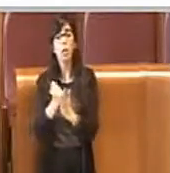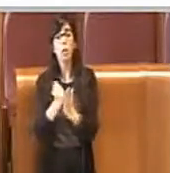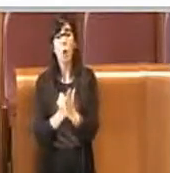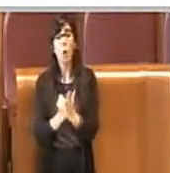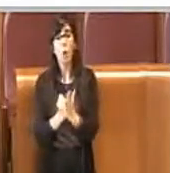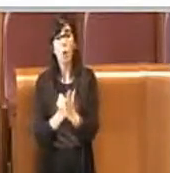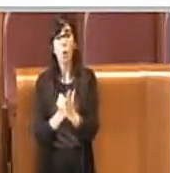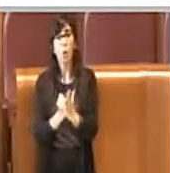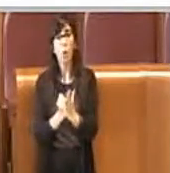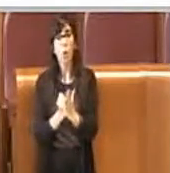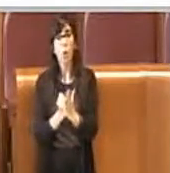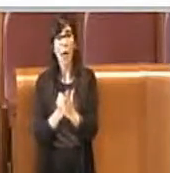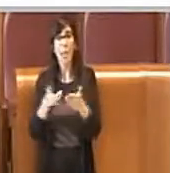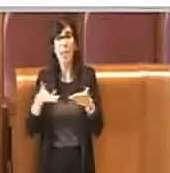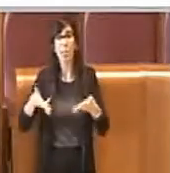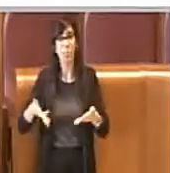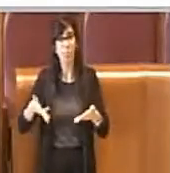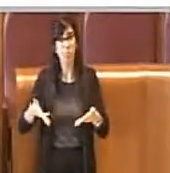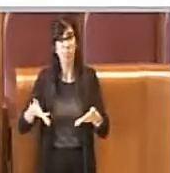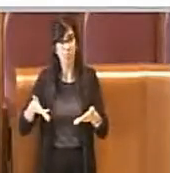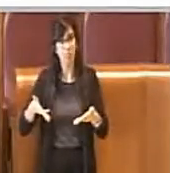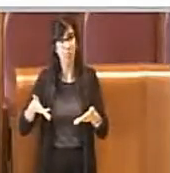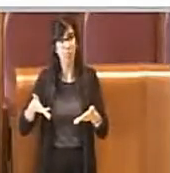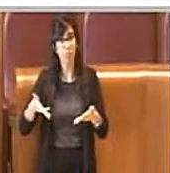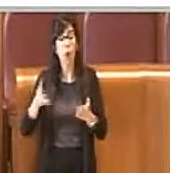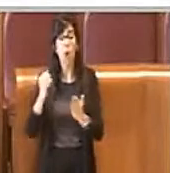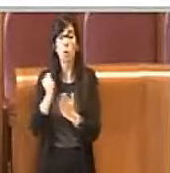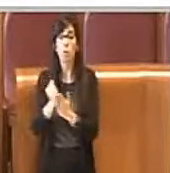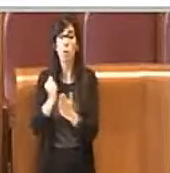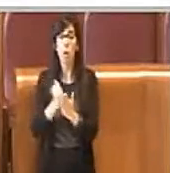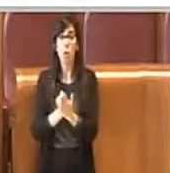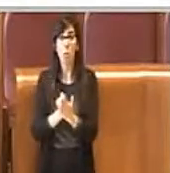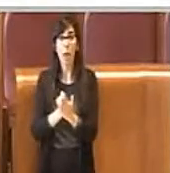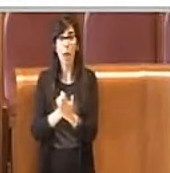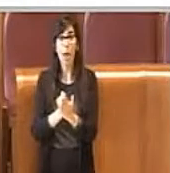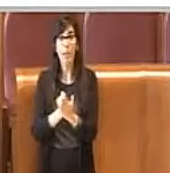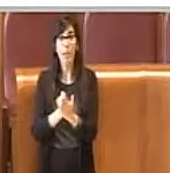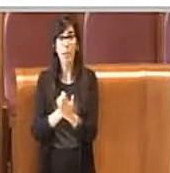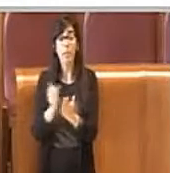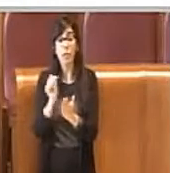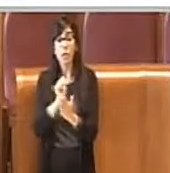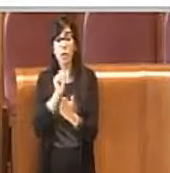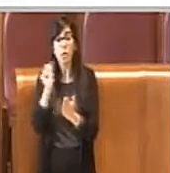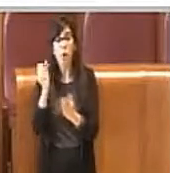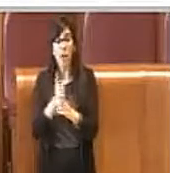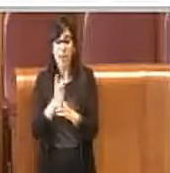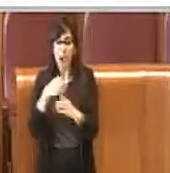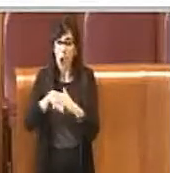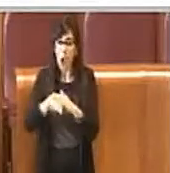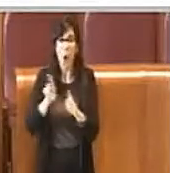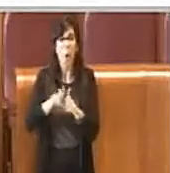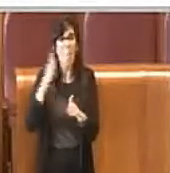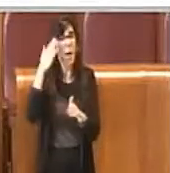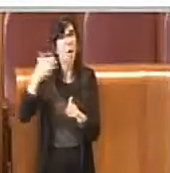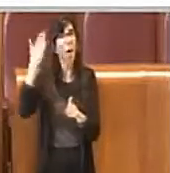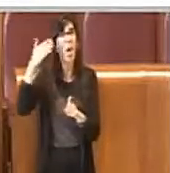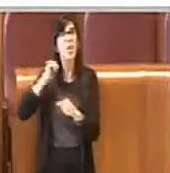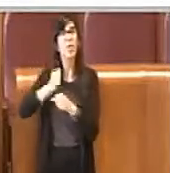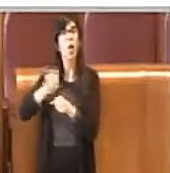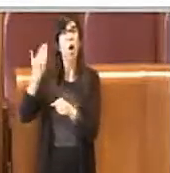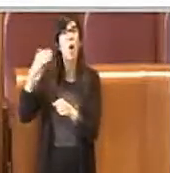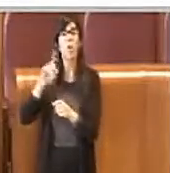documenti correnti, dei documenti non solo che vanno conservati come memoria, ma dei documenti che